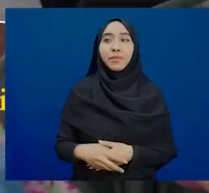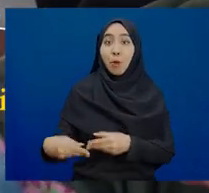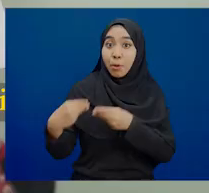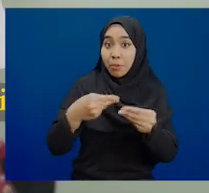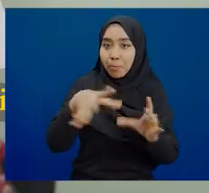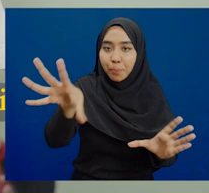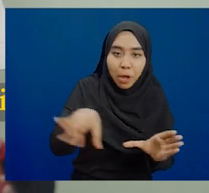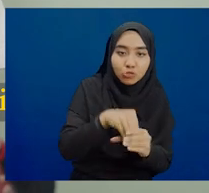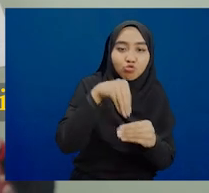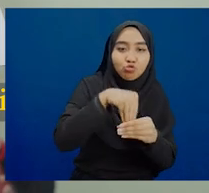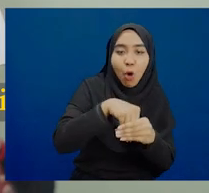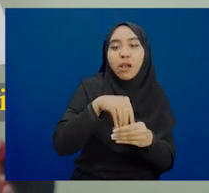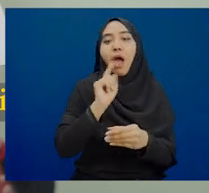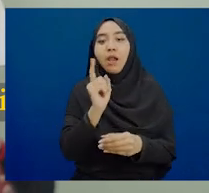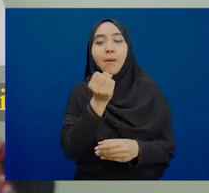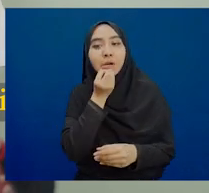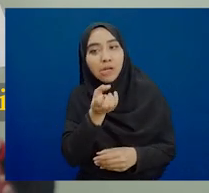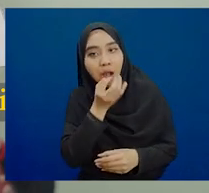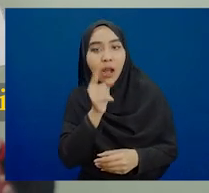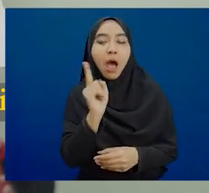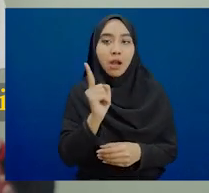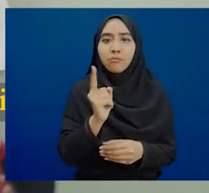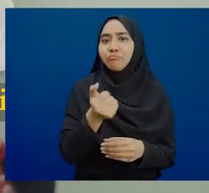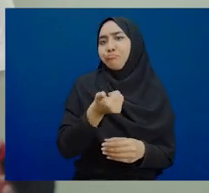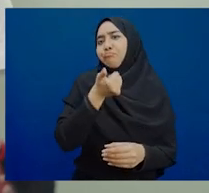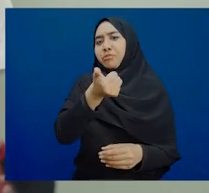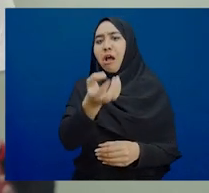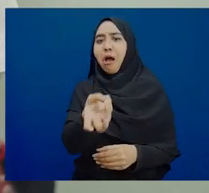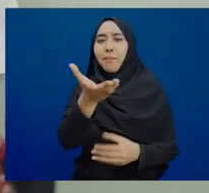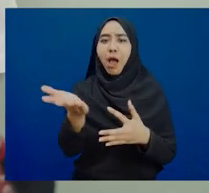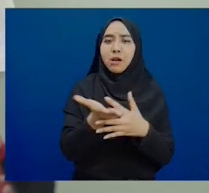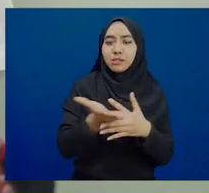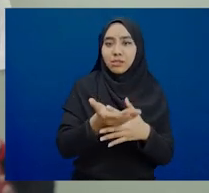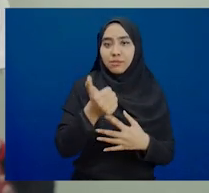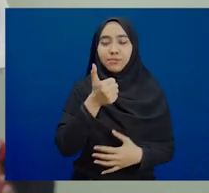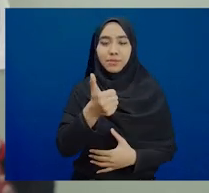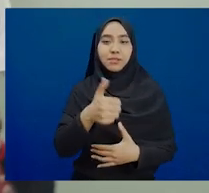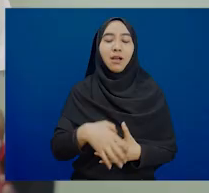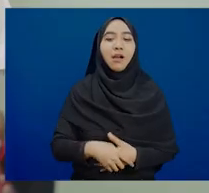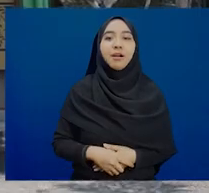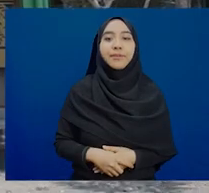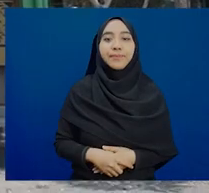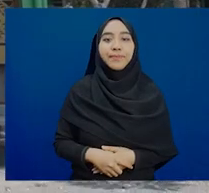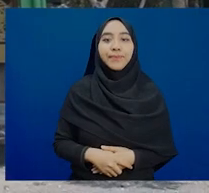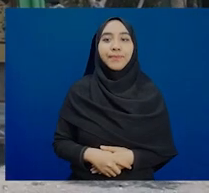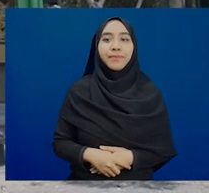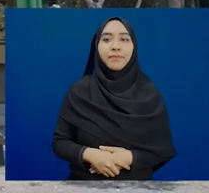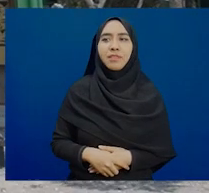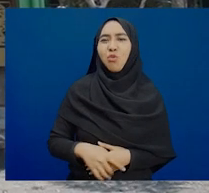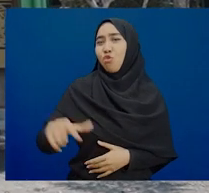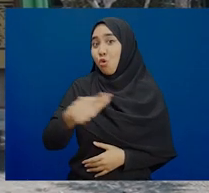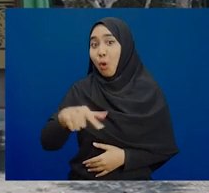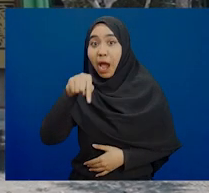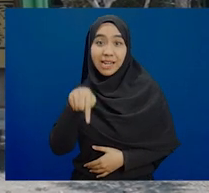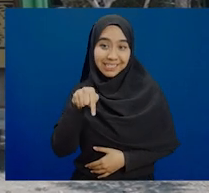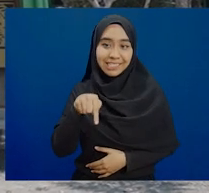perlu memberikan masukan, saran untuk pemerintah ini, mereka kita harapkan seperti itu. Kelurahan